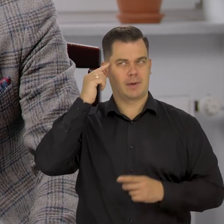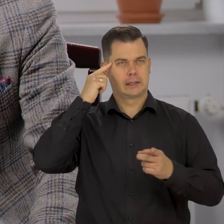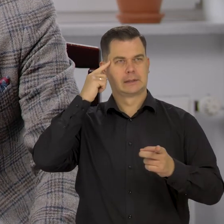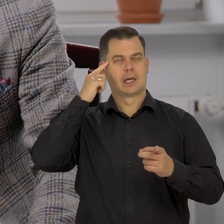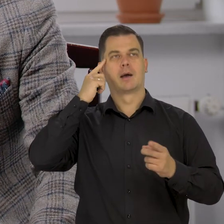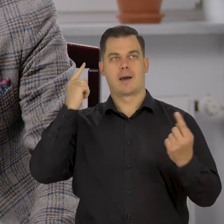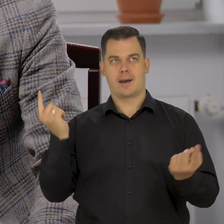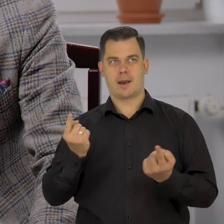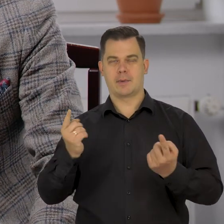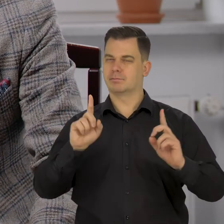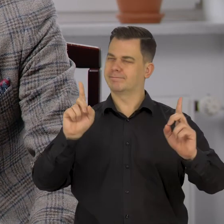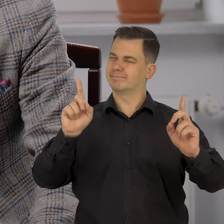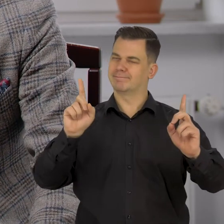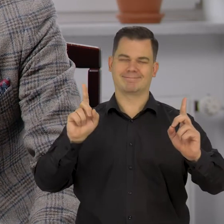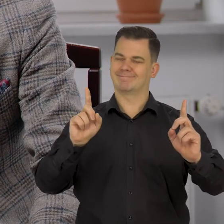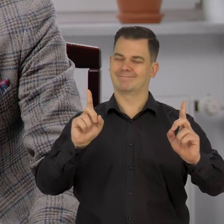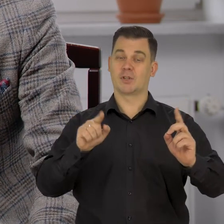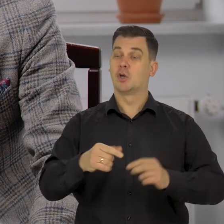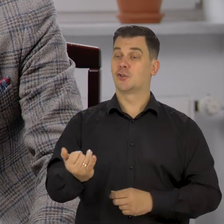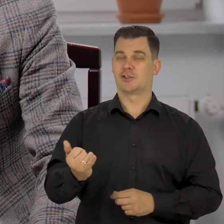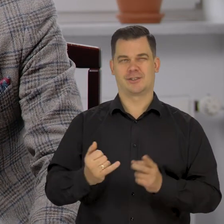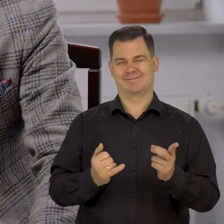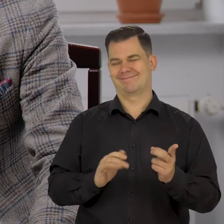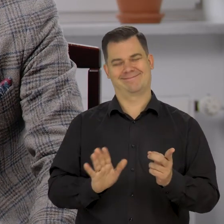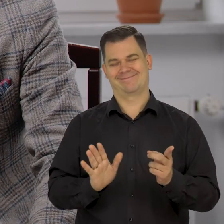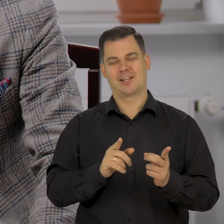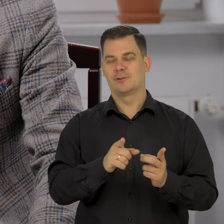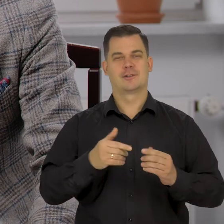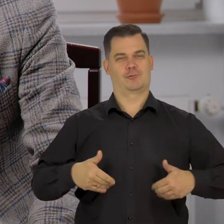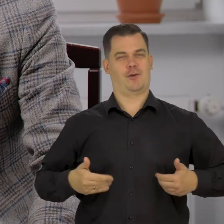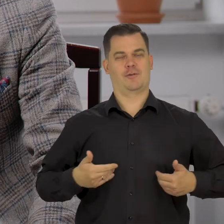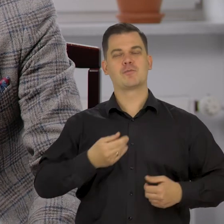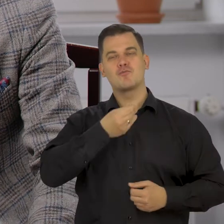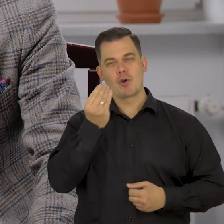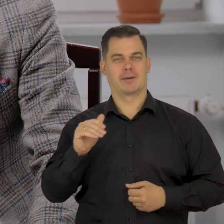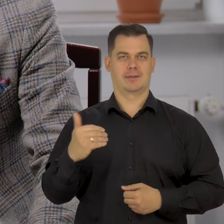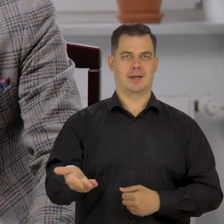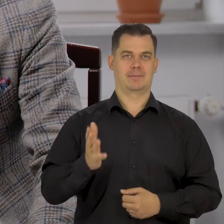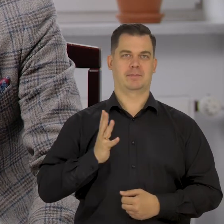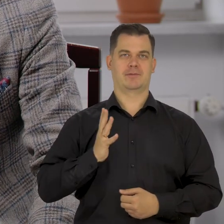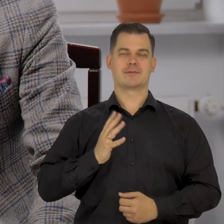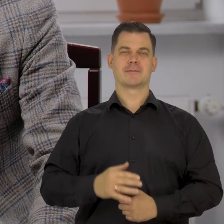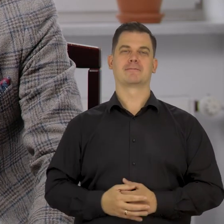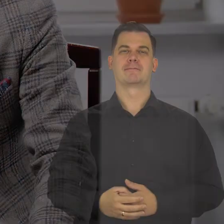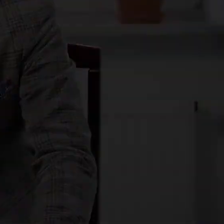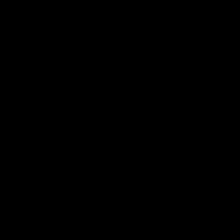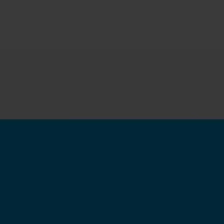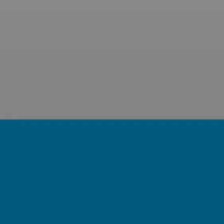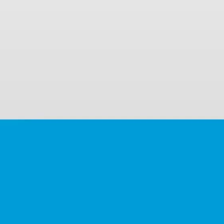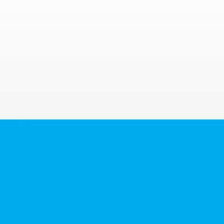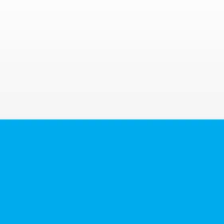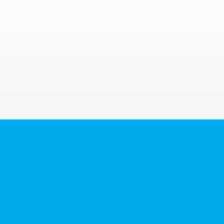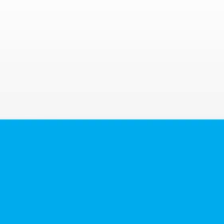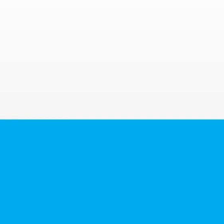osoby świadome, byli czujni i wskazywali dzieciom, co tak naprawdę jest dla nich zdrowe i bezpieczne.